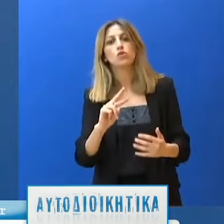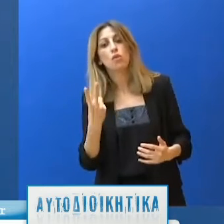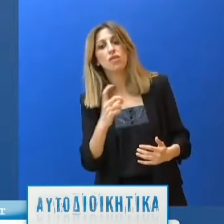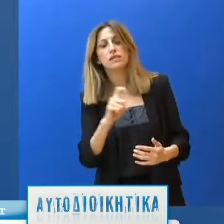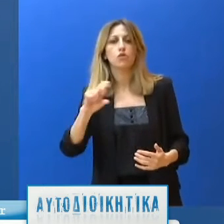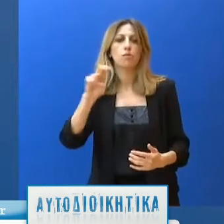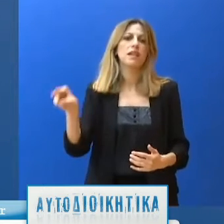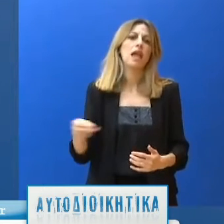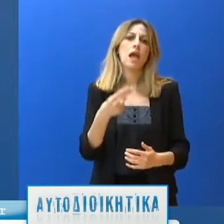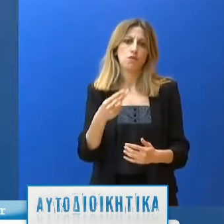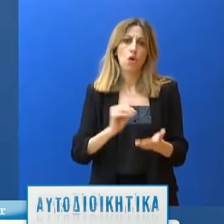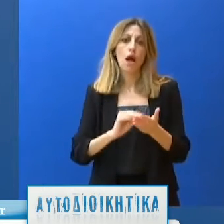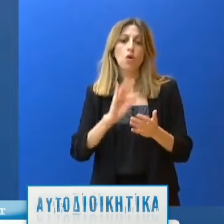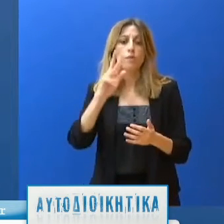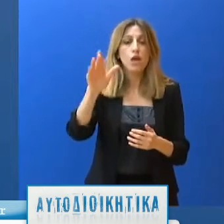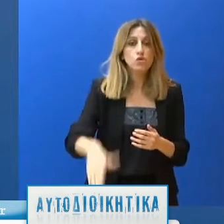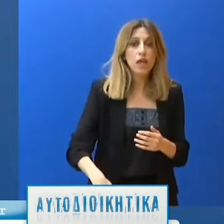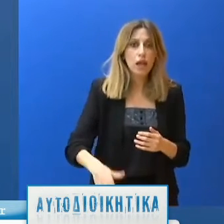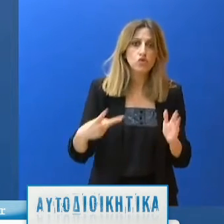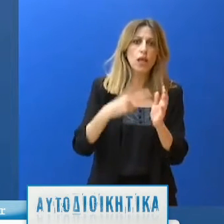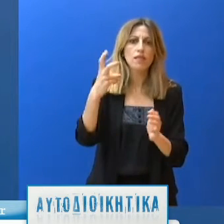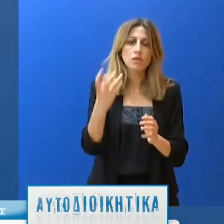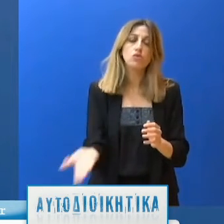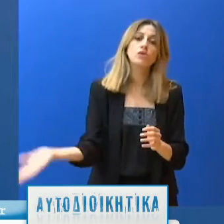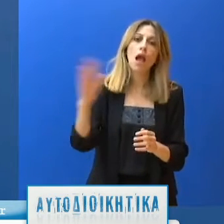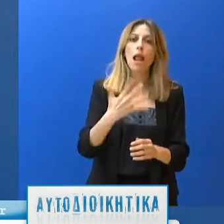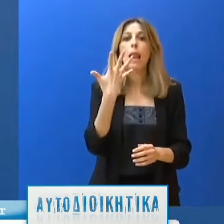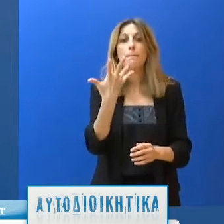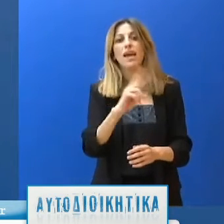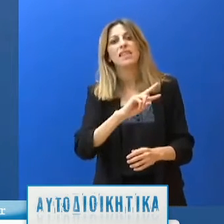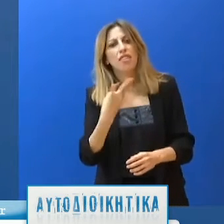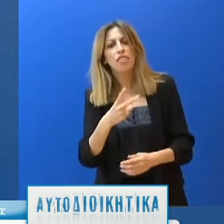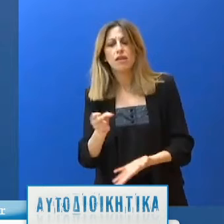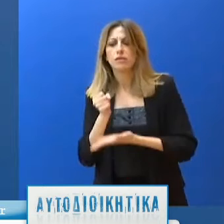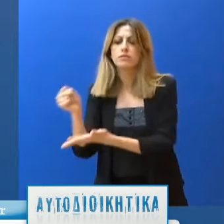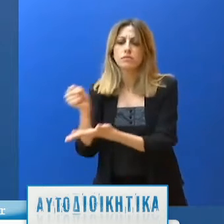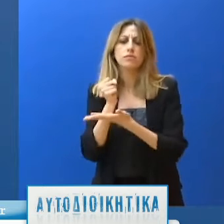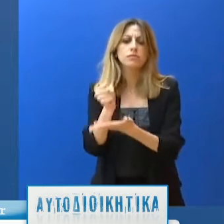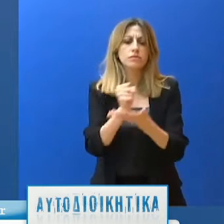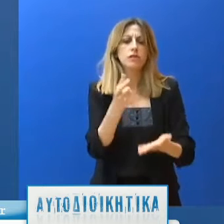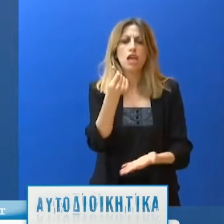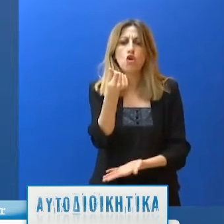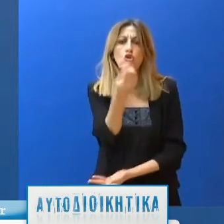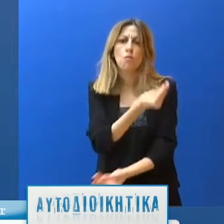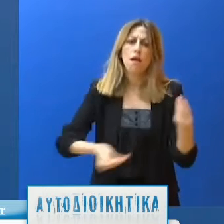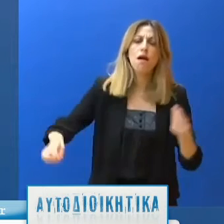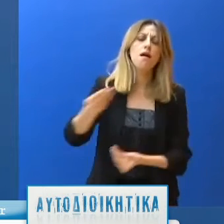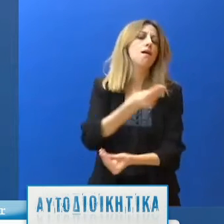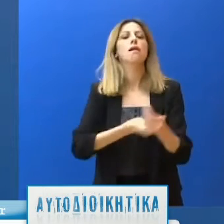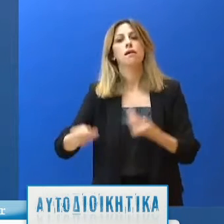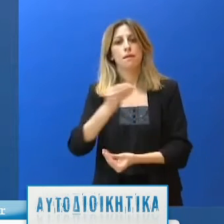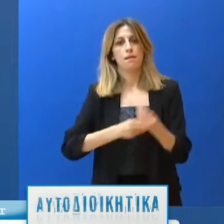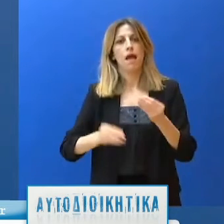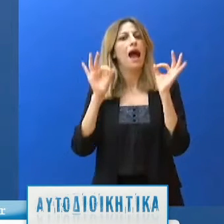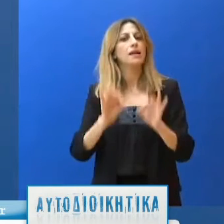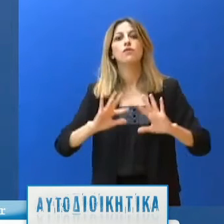θα προσθέσουν έως το τέλος του χρόνου άλλα 5 δισεκατομμύρια ευρώ στην πραγματική οικονομία. Συγκεκριμένα, από χθες